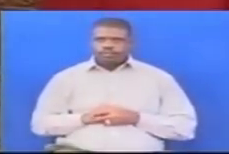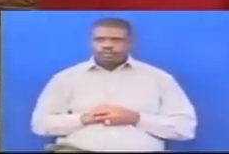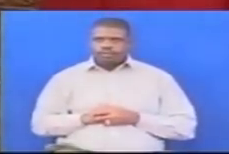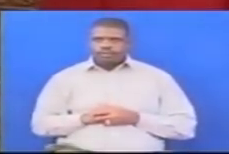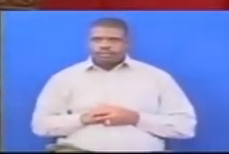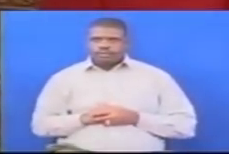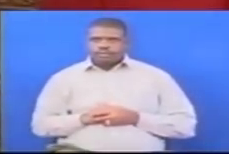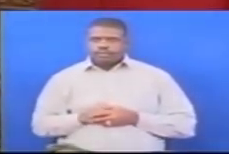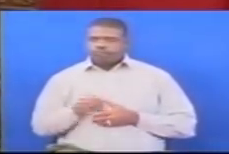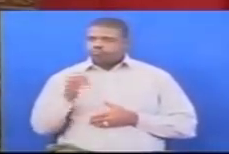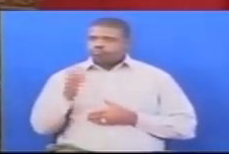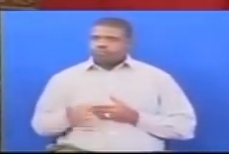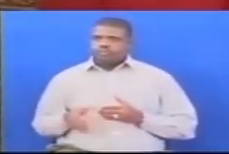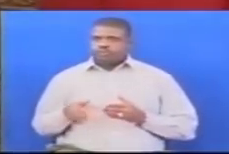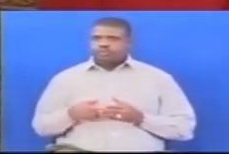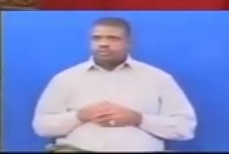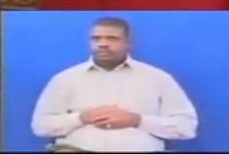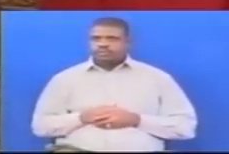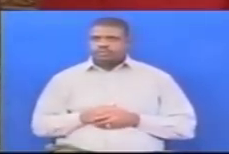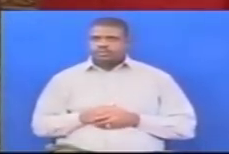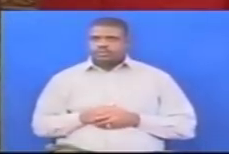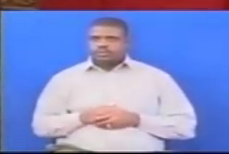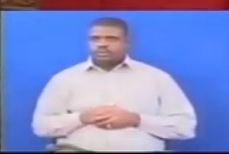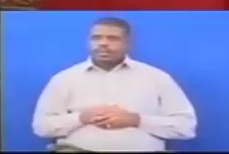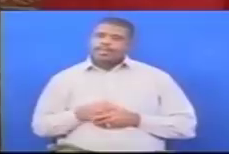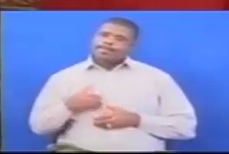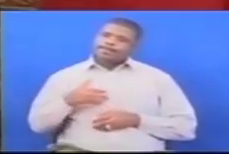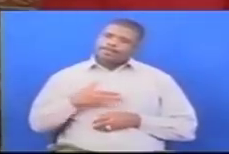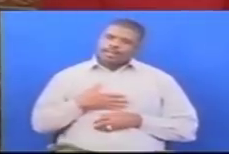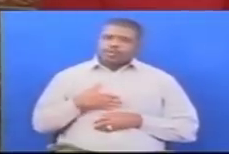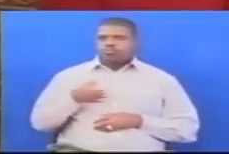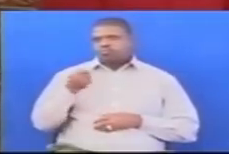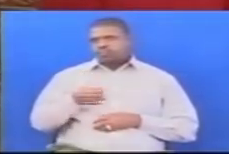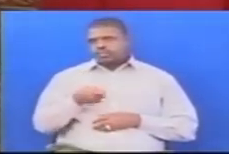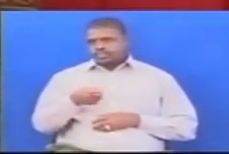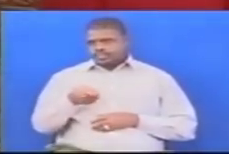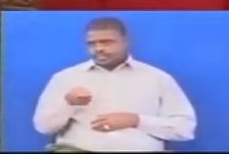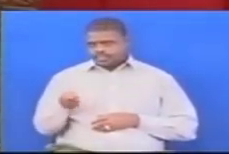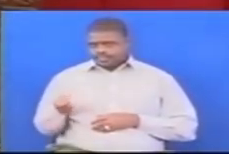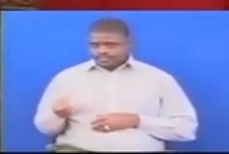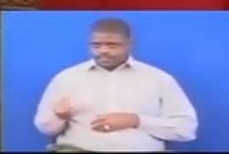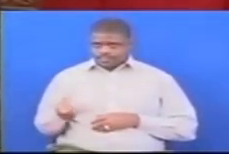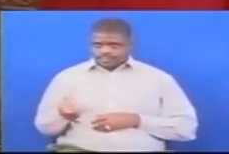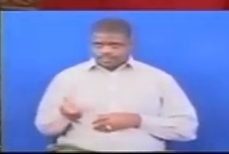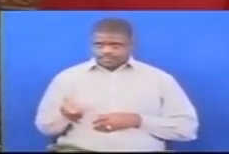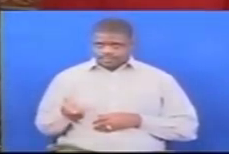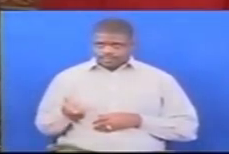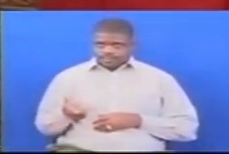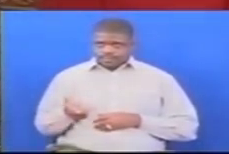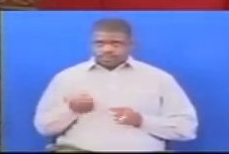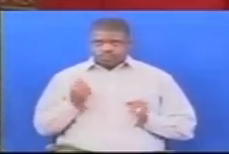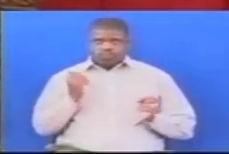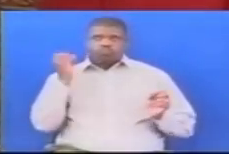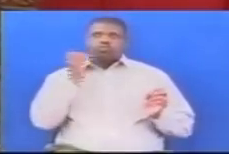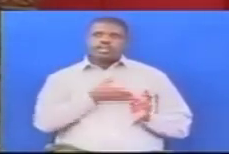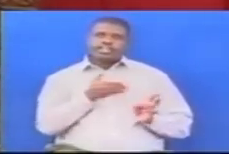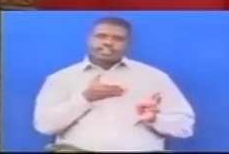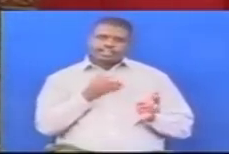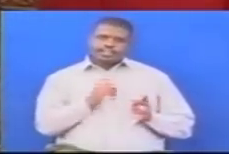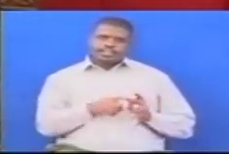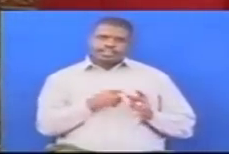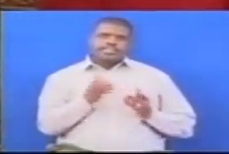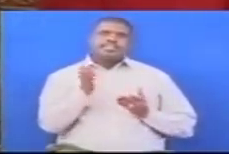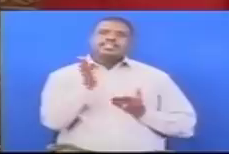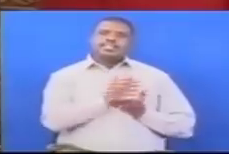Na mwisho kabisa ningependa pia kuwapongeza kwa ajili ya